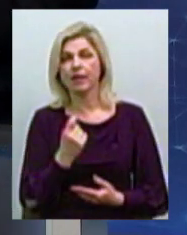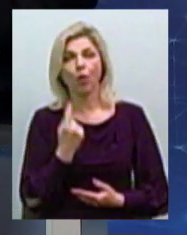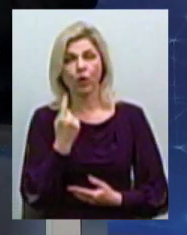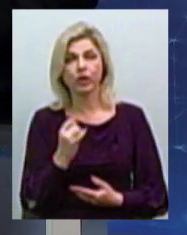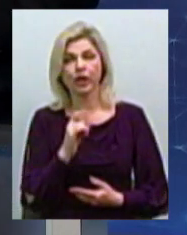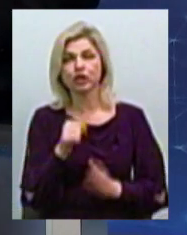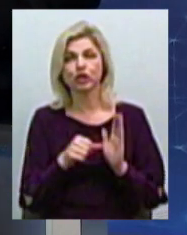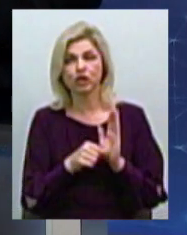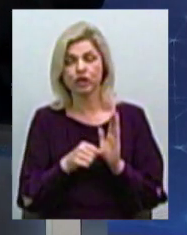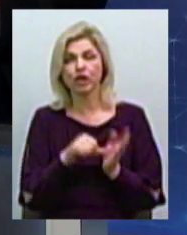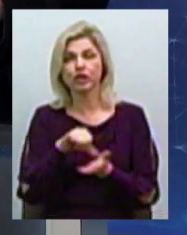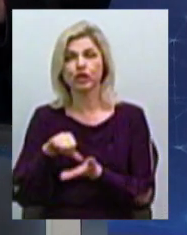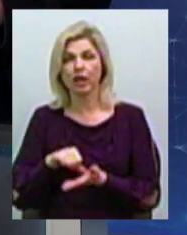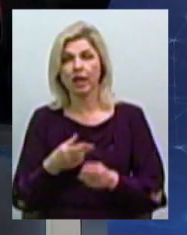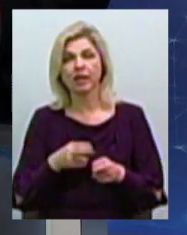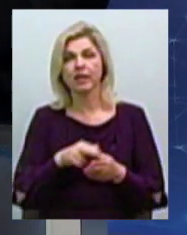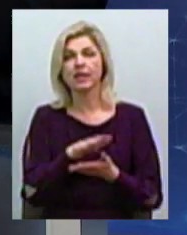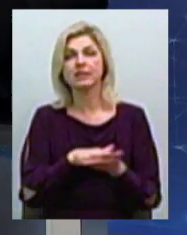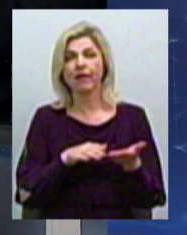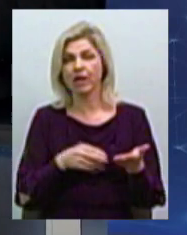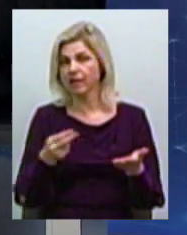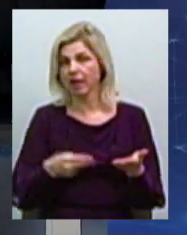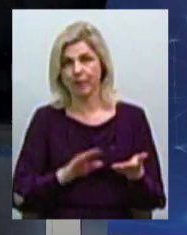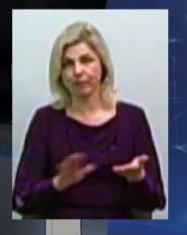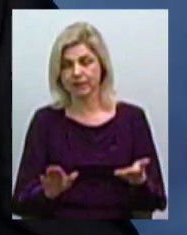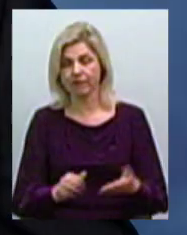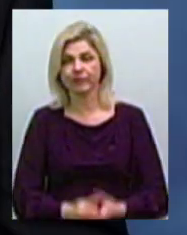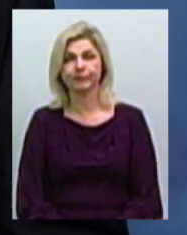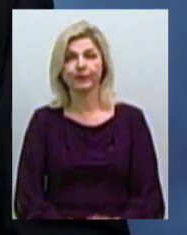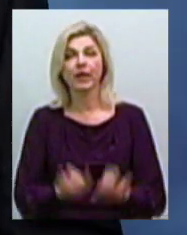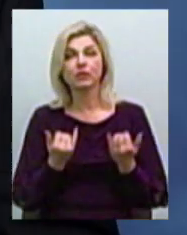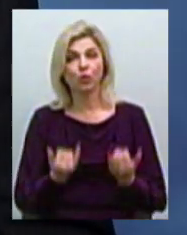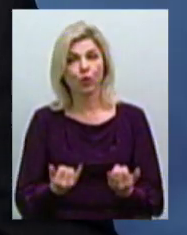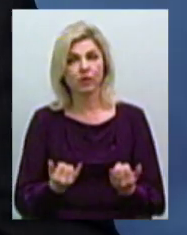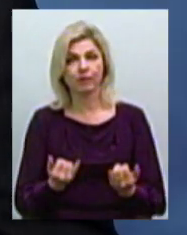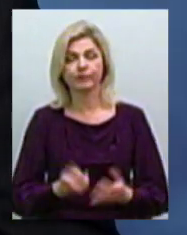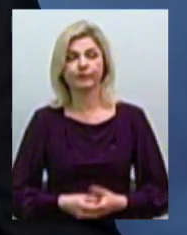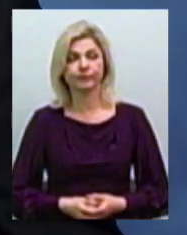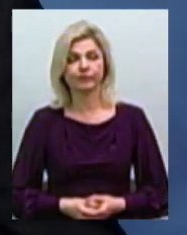шести членів фракції це звернення не підписав. Сьогодні